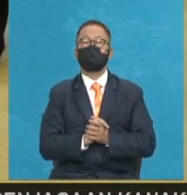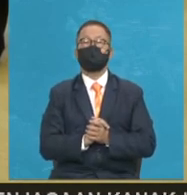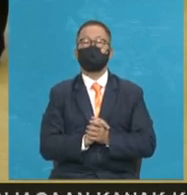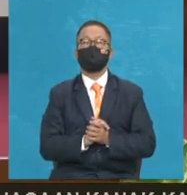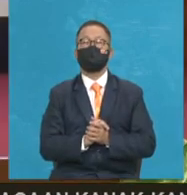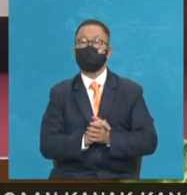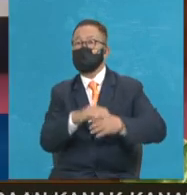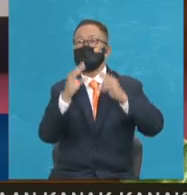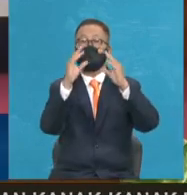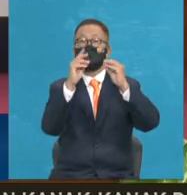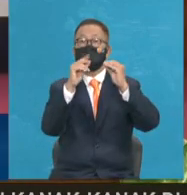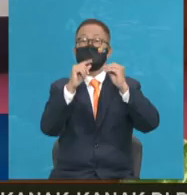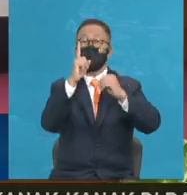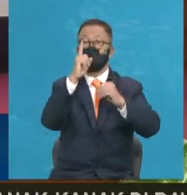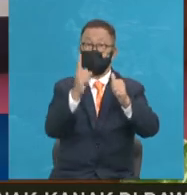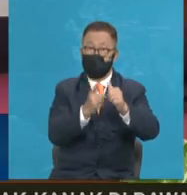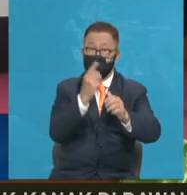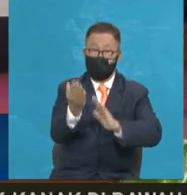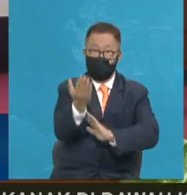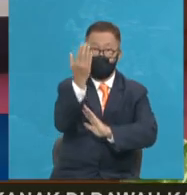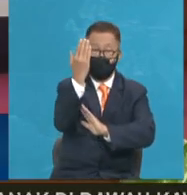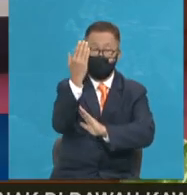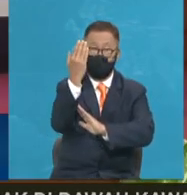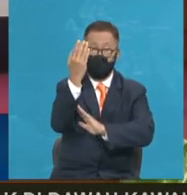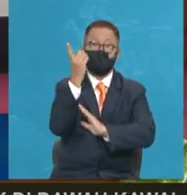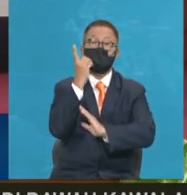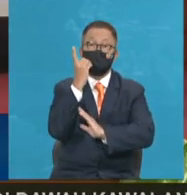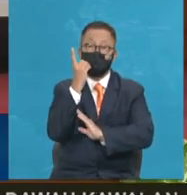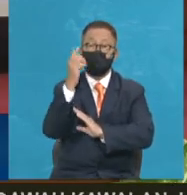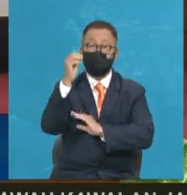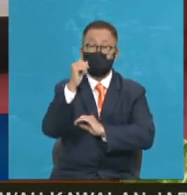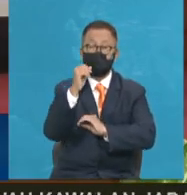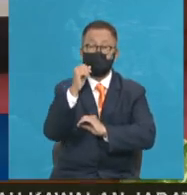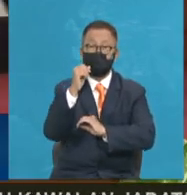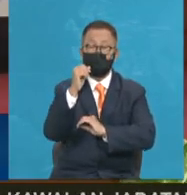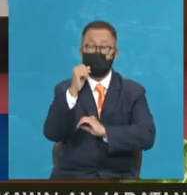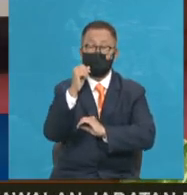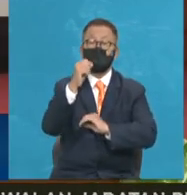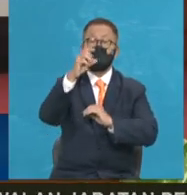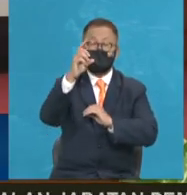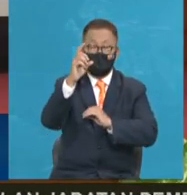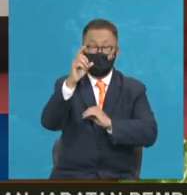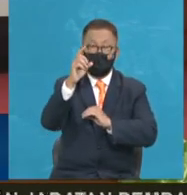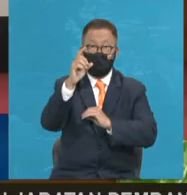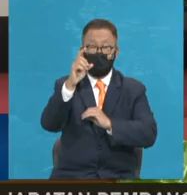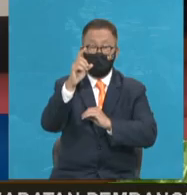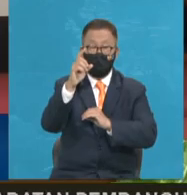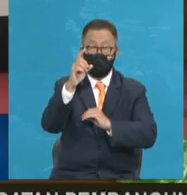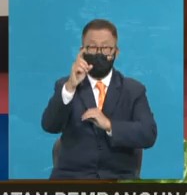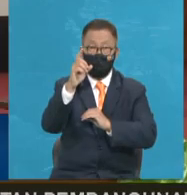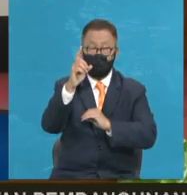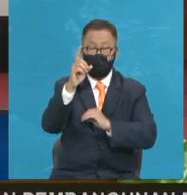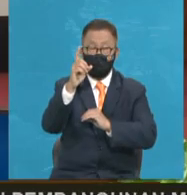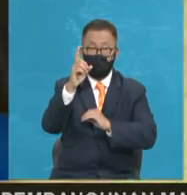Hai pada sesi pertama sebelah pagi Datin Sri Paduka Doktor Haji Rhoma izamedia Haji Muhammad Saleh timbalan menteri pendidikan selaku penulis